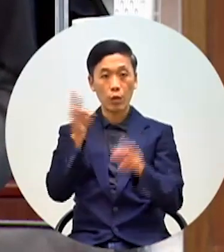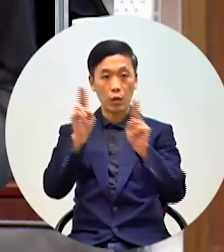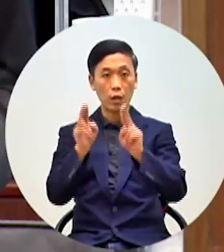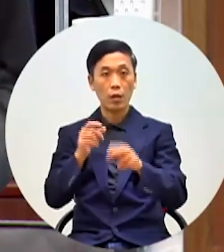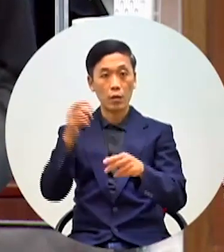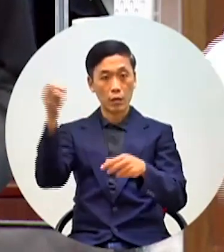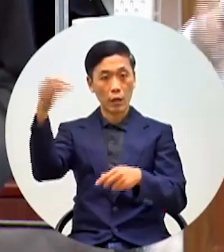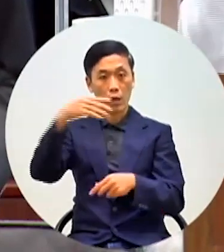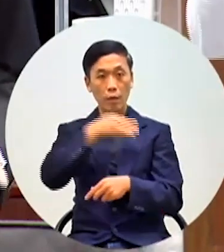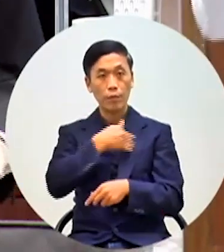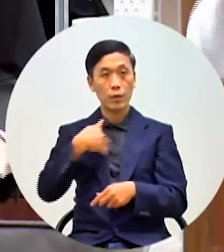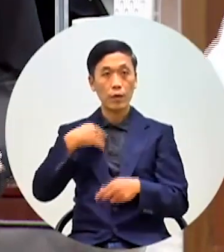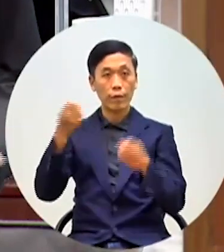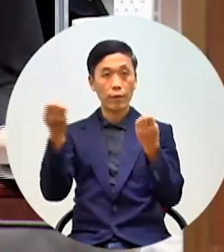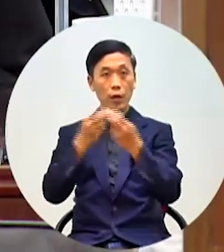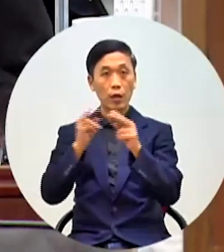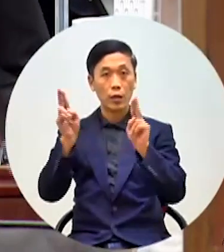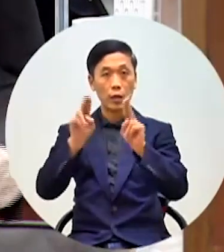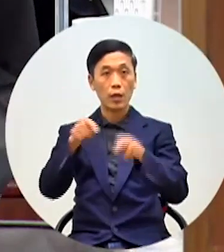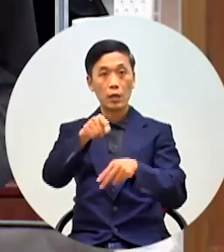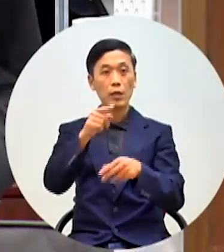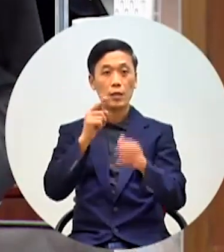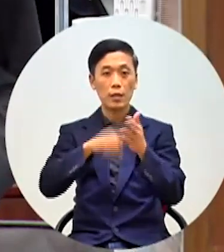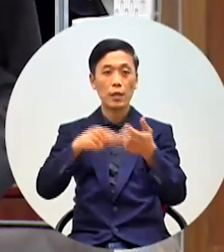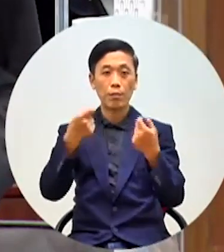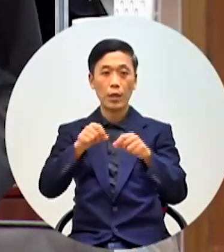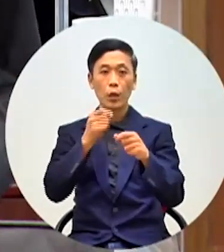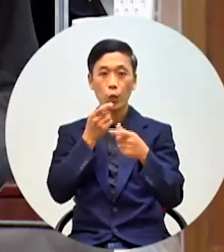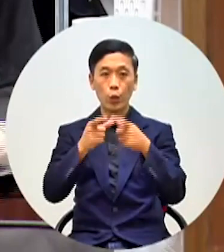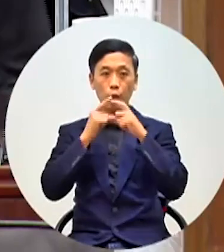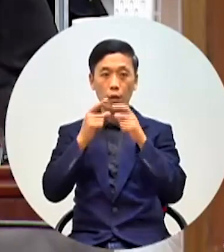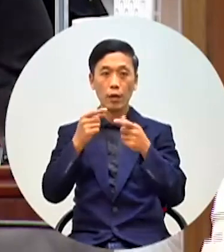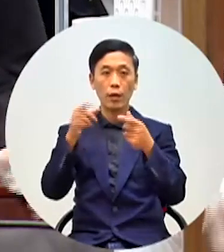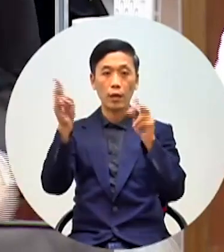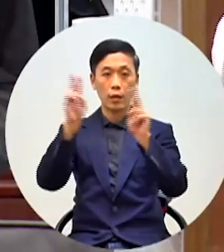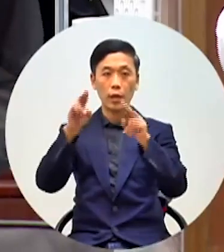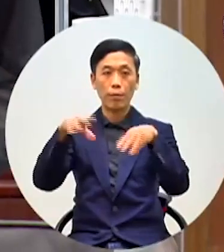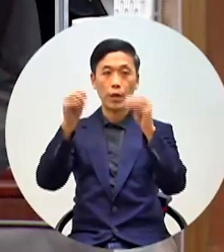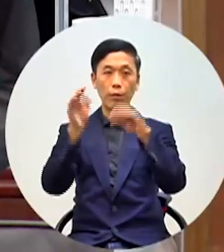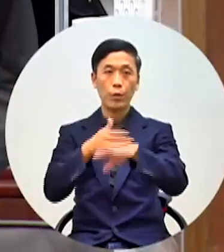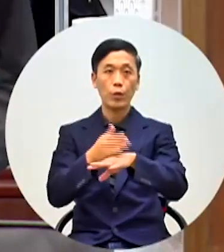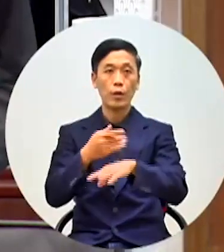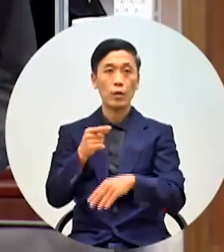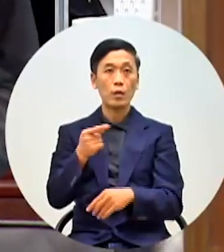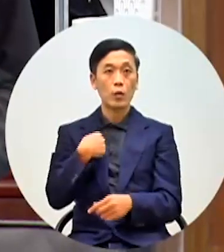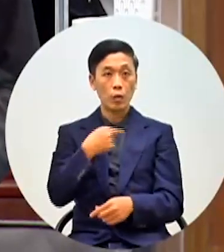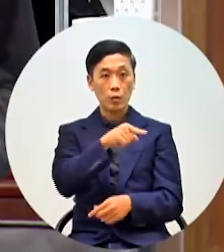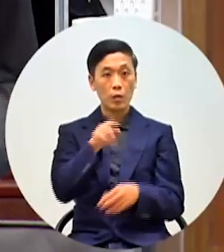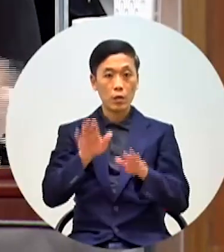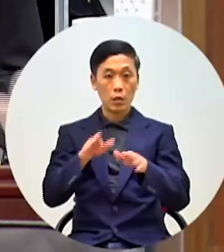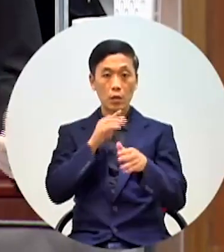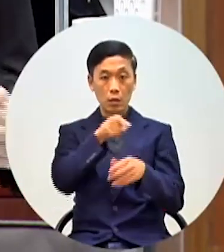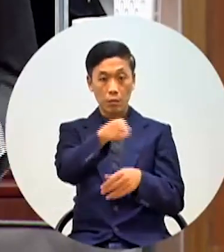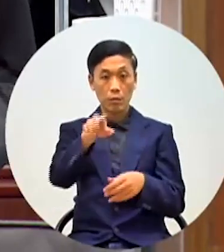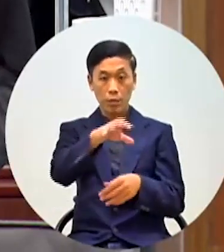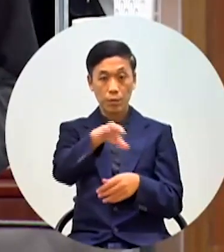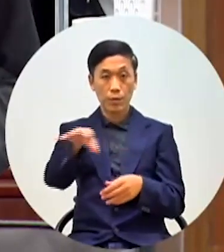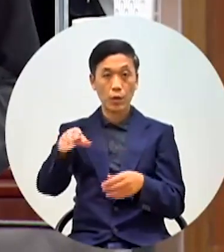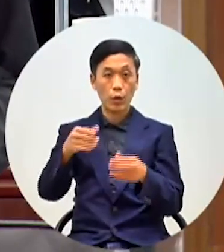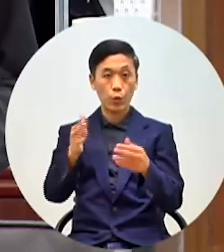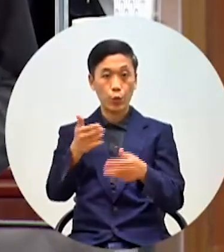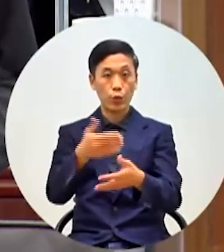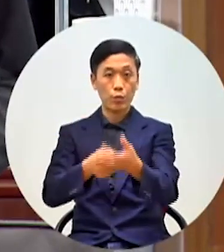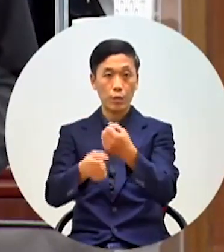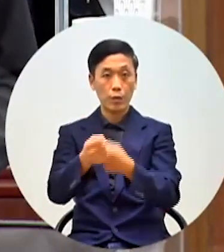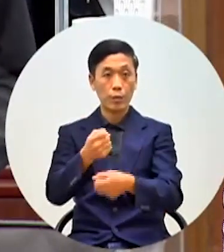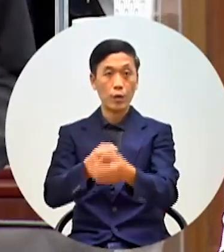最重要的。 那你就简单答复，不会停电就好了啦。 台南海边啊，这个盐田，这咱基本拢养殖区嘛，所以渔电共生是一个我